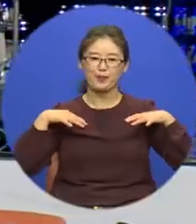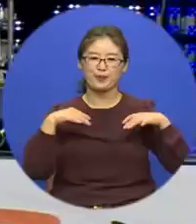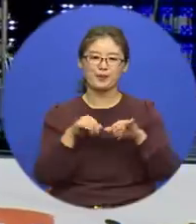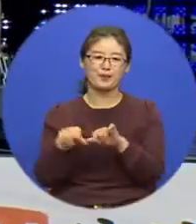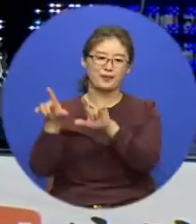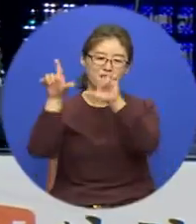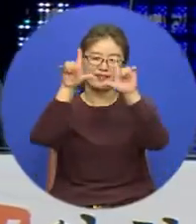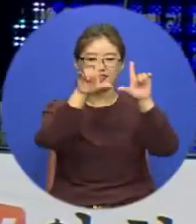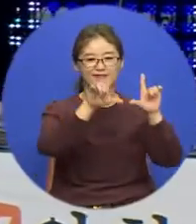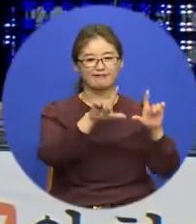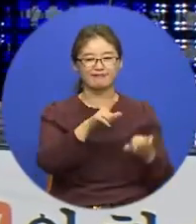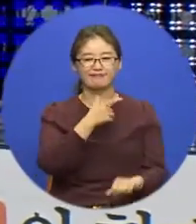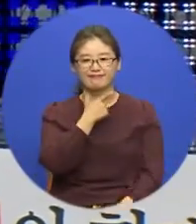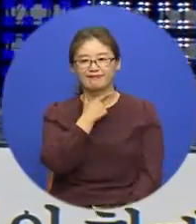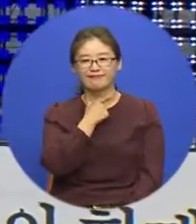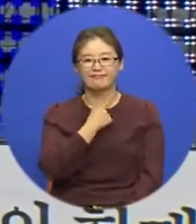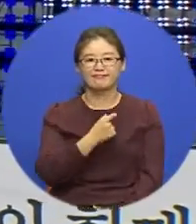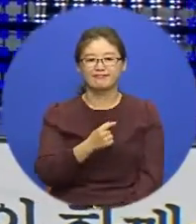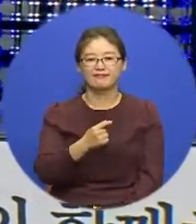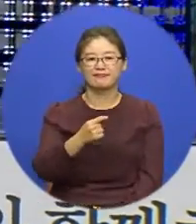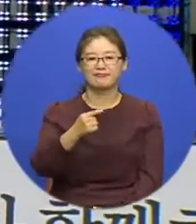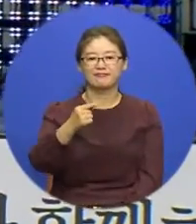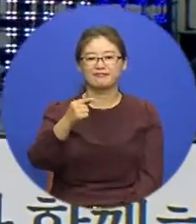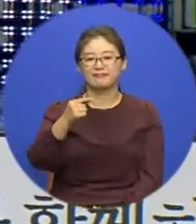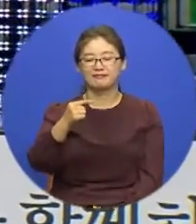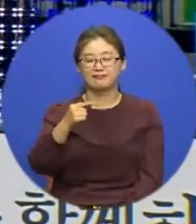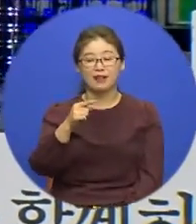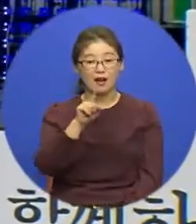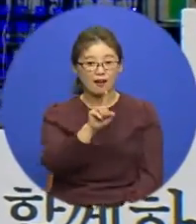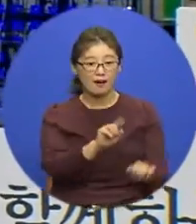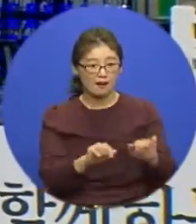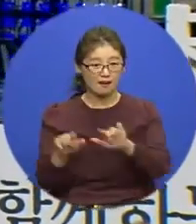겁나게 살아야지.